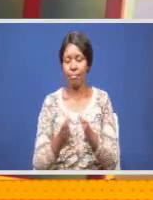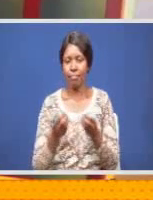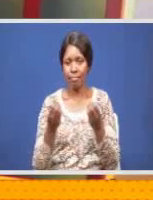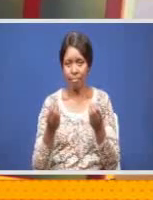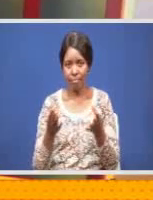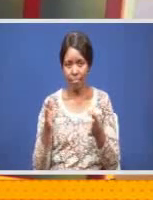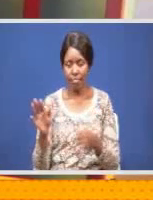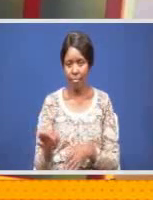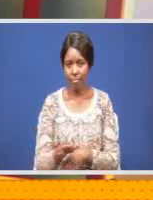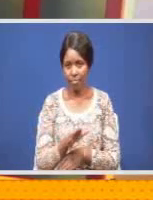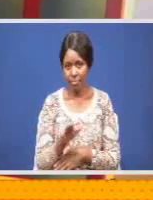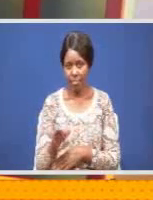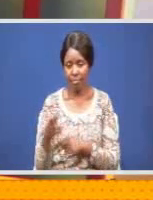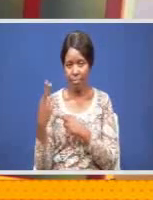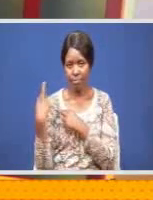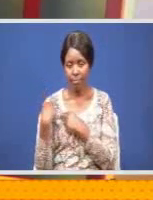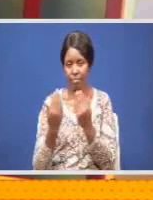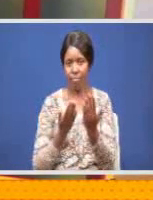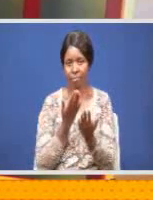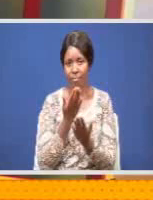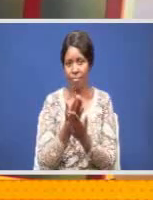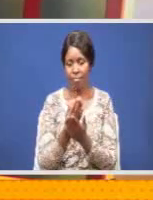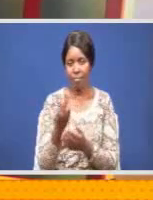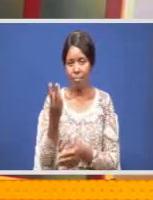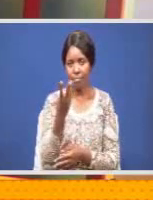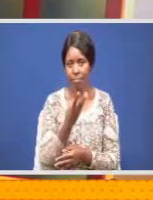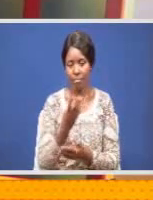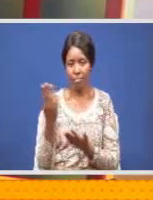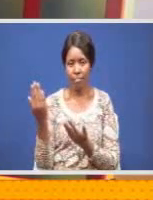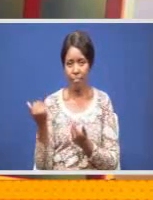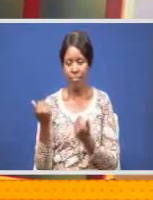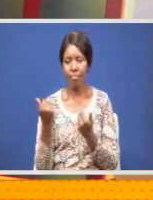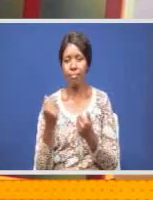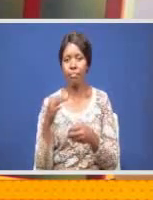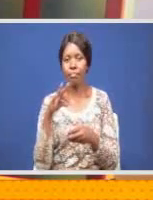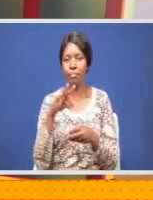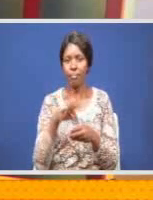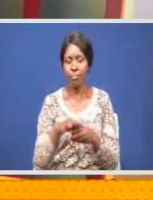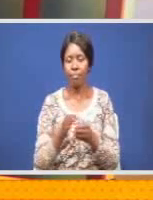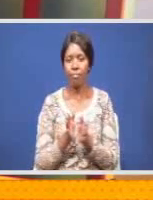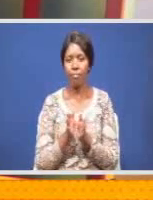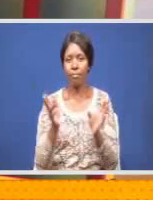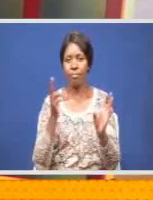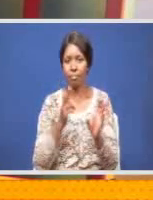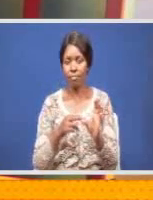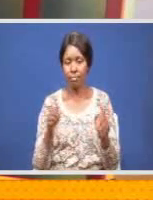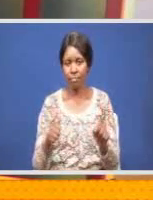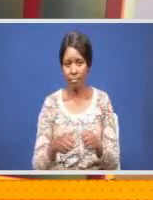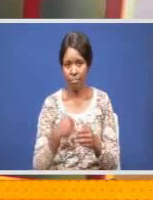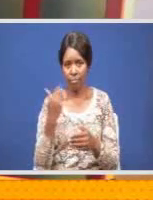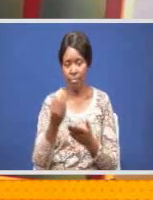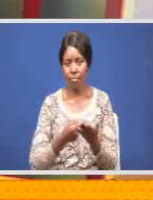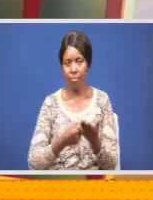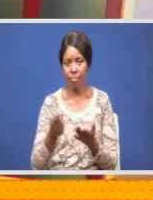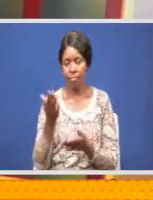rwariro MCA bakiriro kuringa kura ntuko ya Jumatano na biyo ikarobe mwingi kubwithika ntuko ya Jumatatu. Nende kukioneka kithi MCA baba